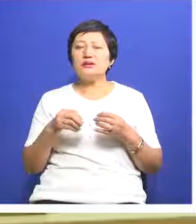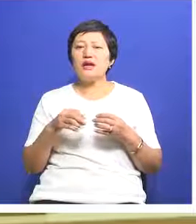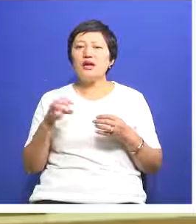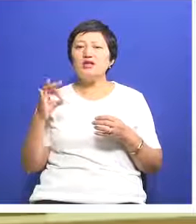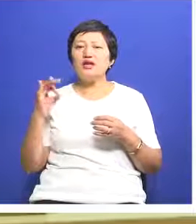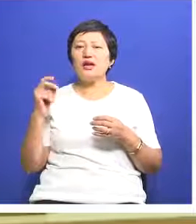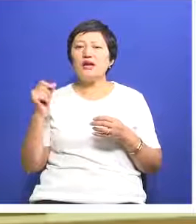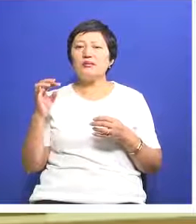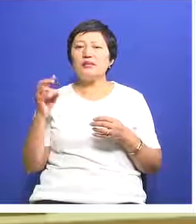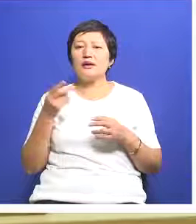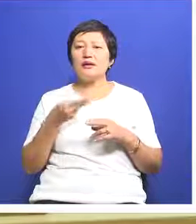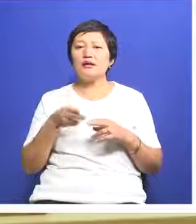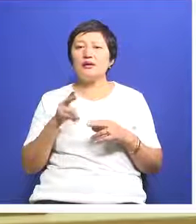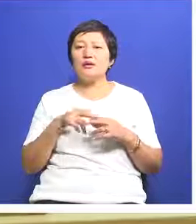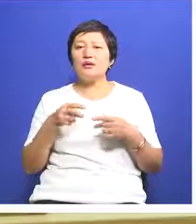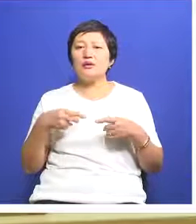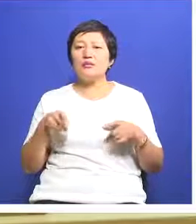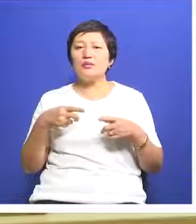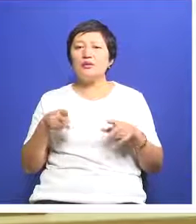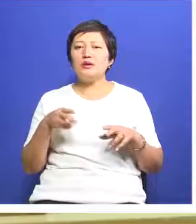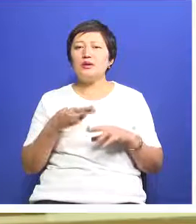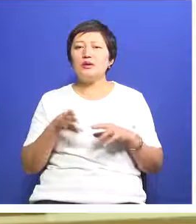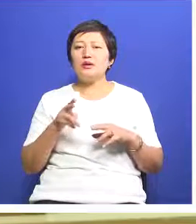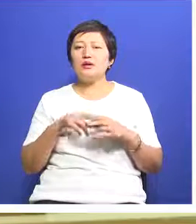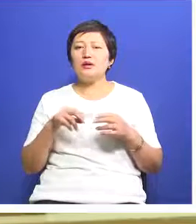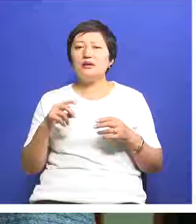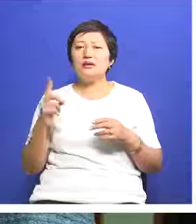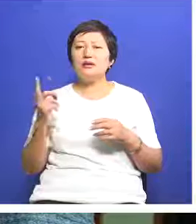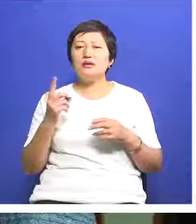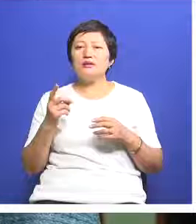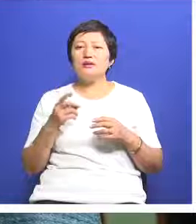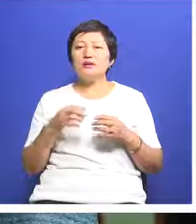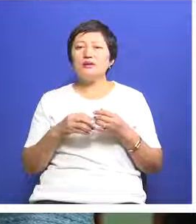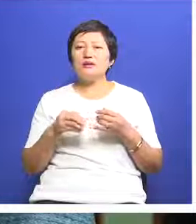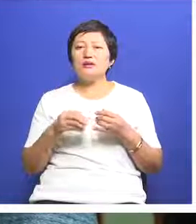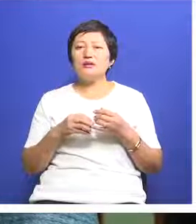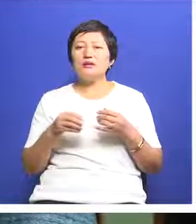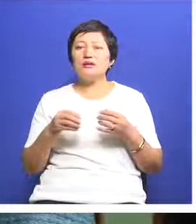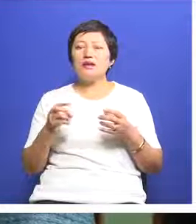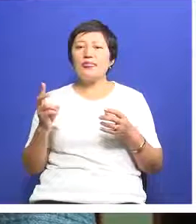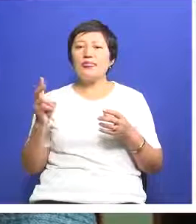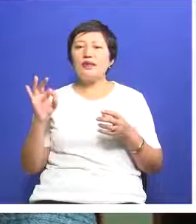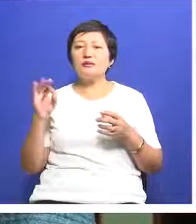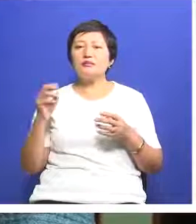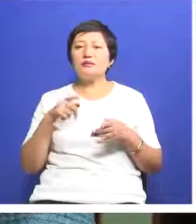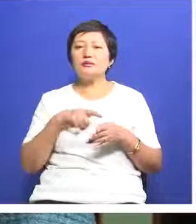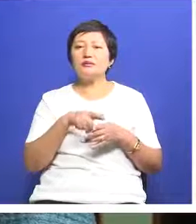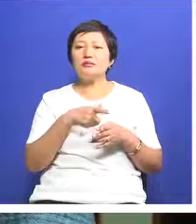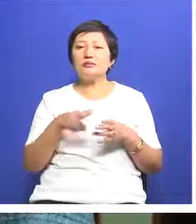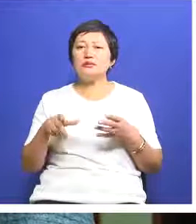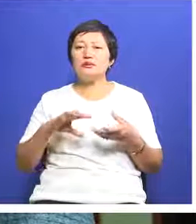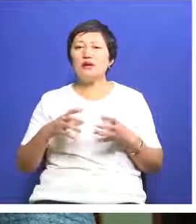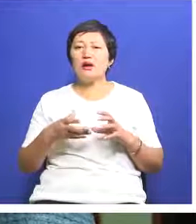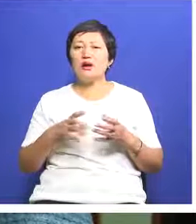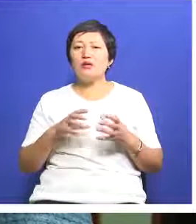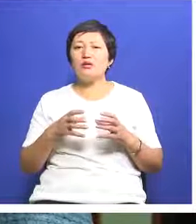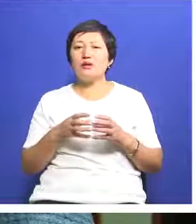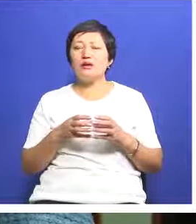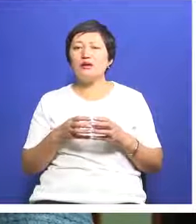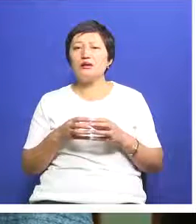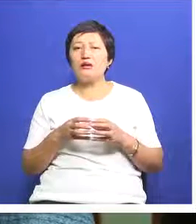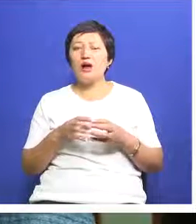жайылымға. Одан бөлек ертеңгіні жер талас болмасын деген мақсатта ауылдағы мынау